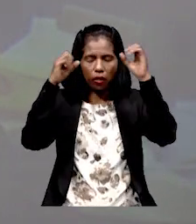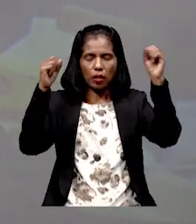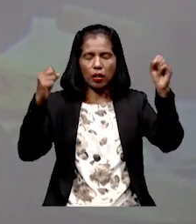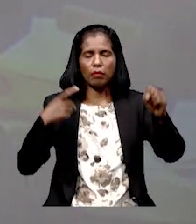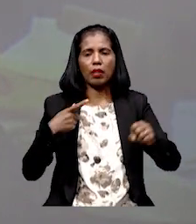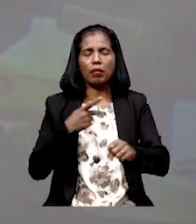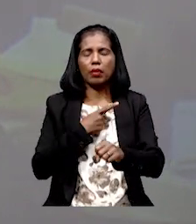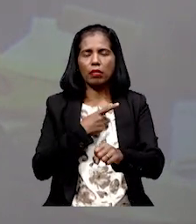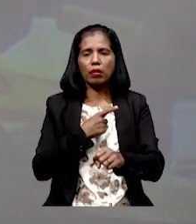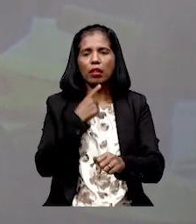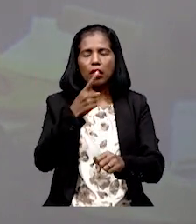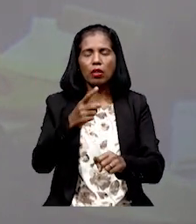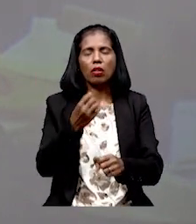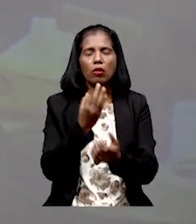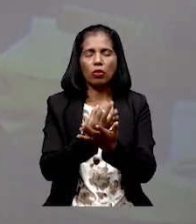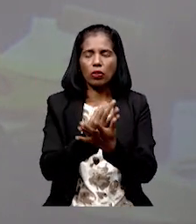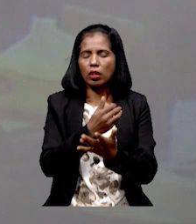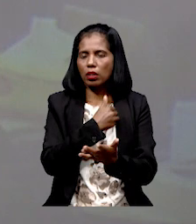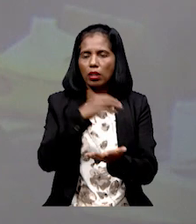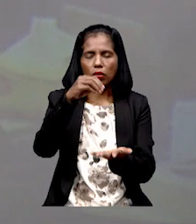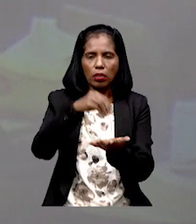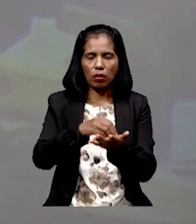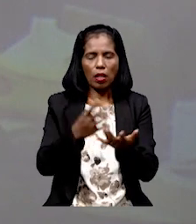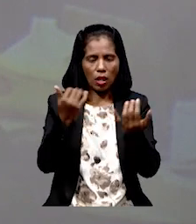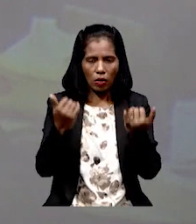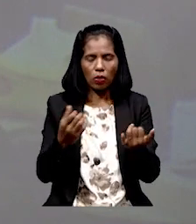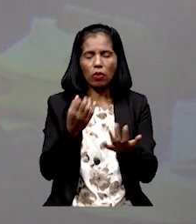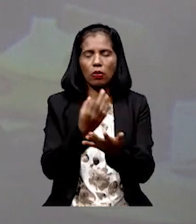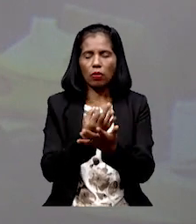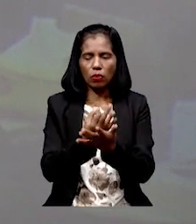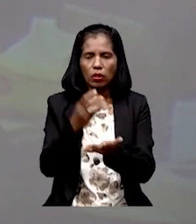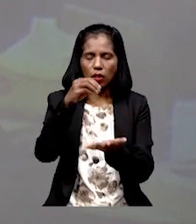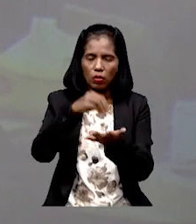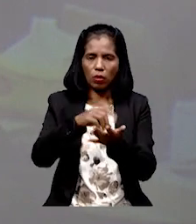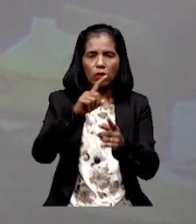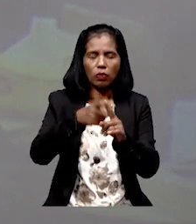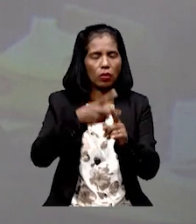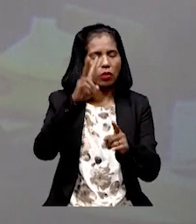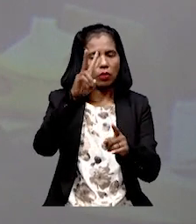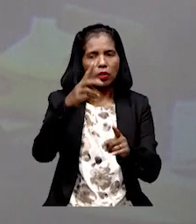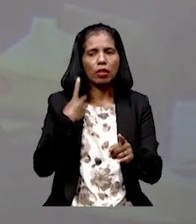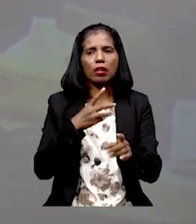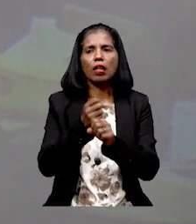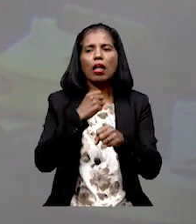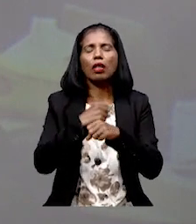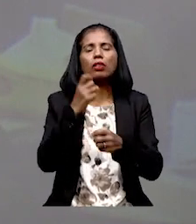tau. Ia osan mintu na wa. Agora osan tau tina lau tina fulan rua ita tal se